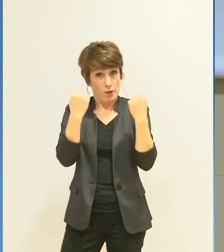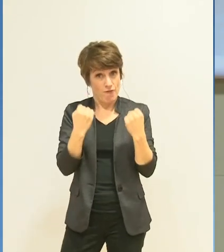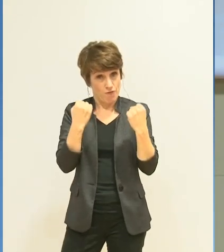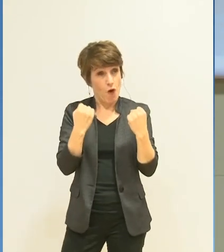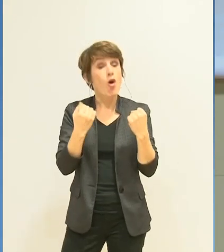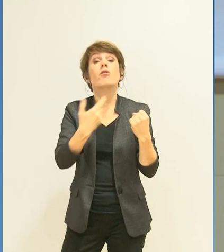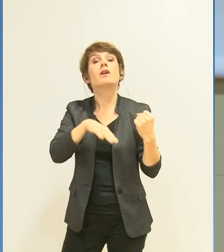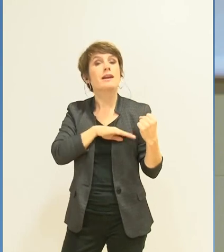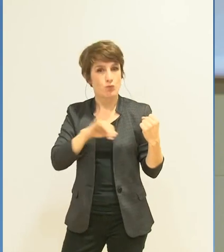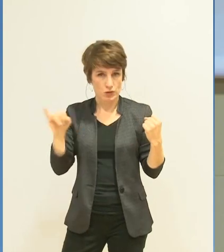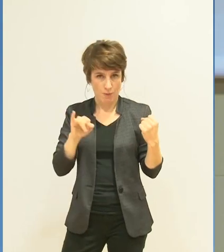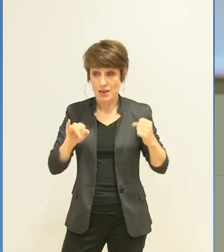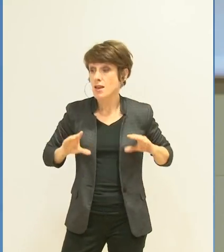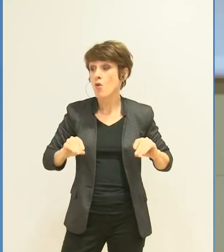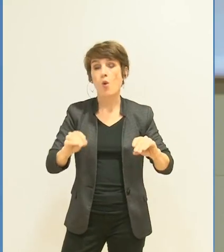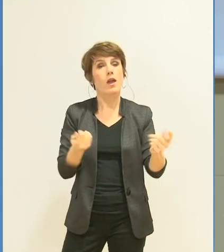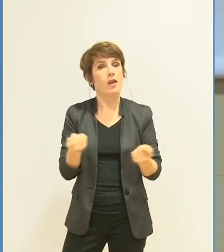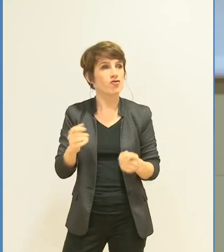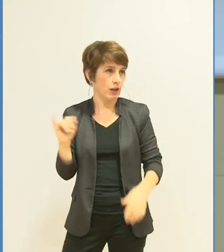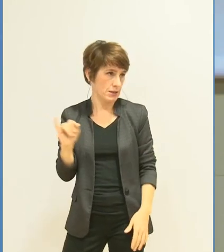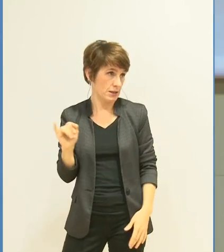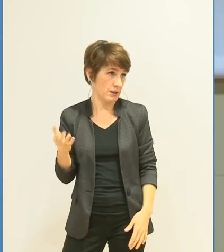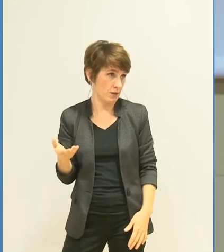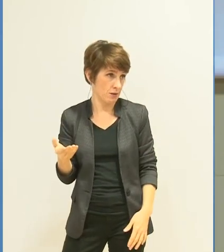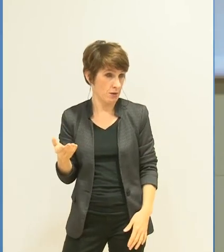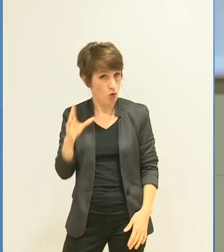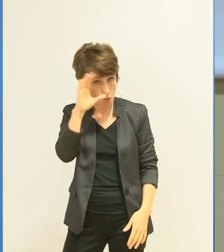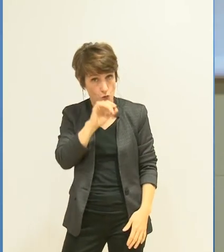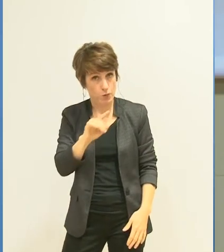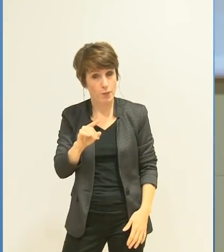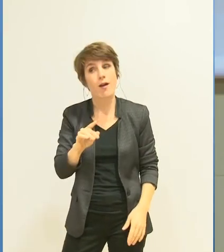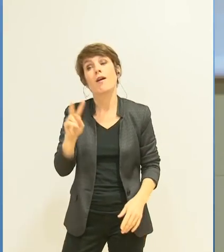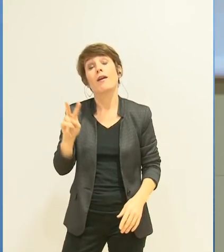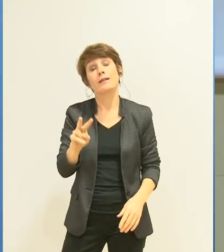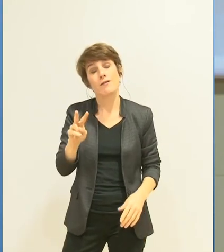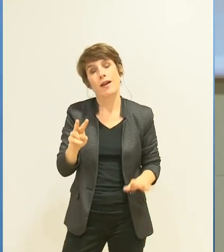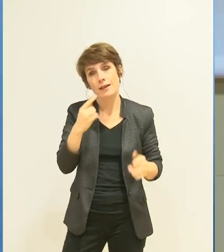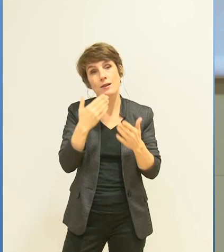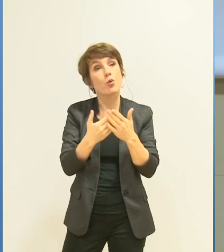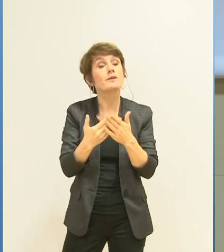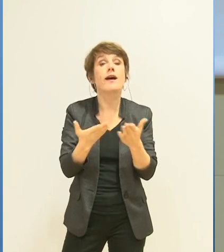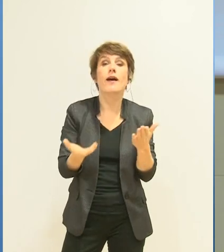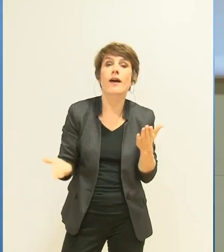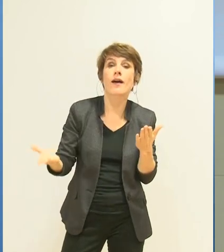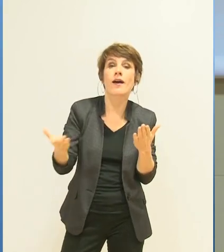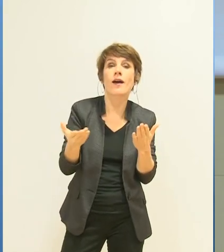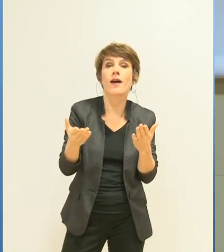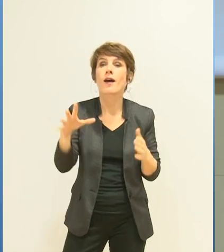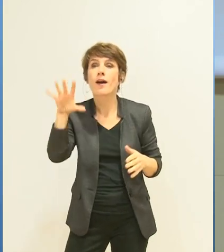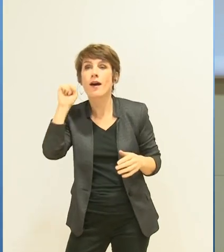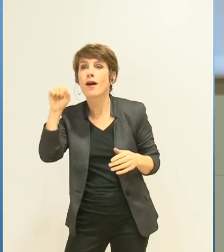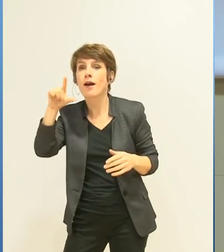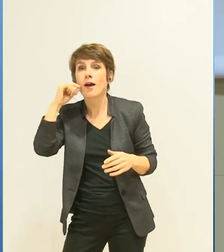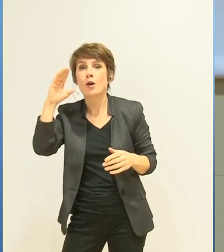le portent qui le met en oeuvre et c'est vrai que j'ai tendance à sourire quand j'entends monsieur